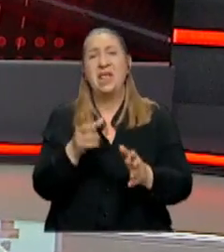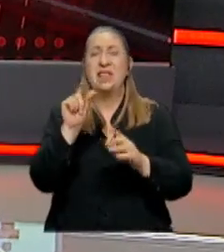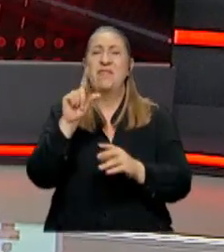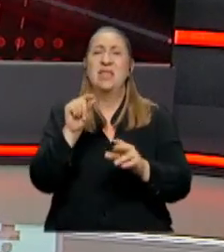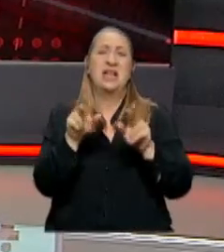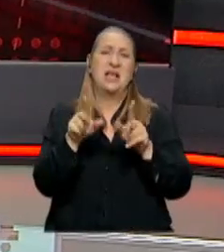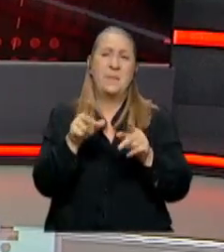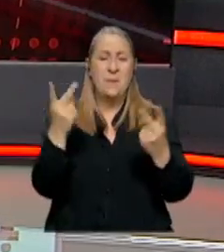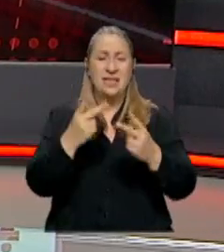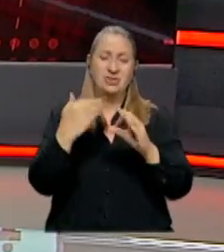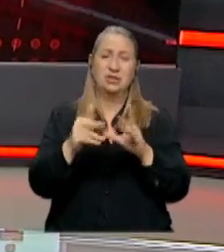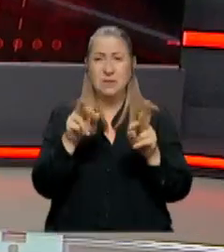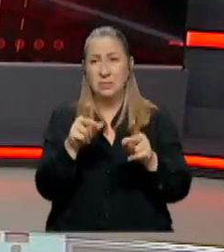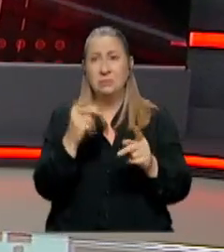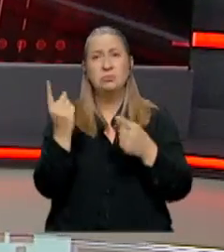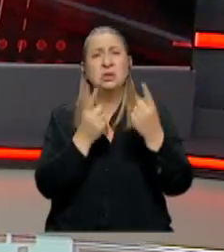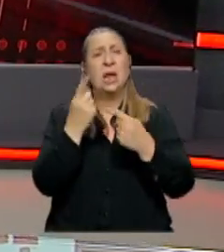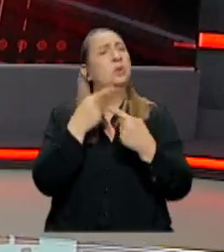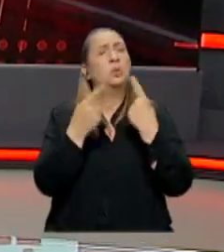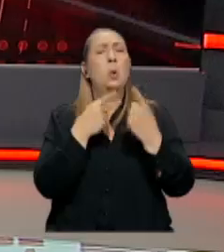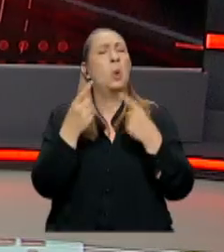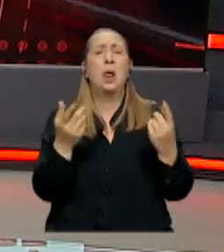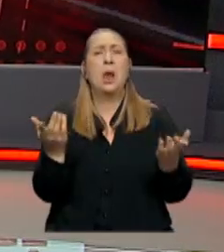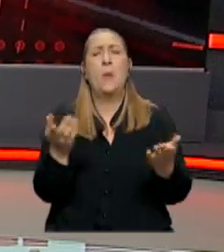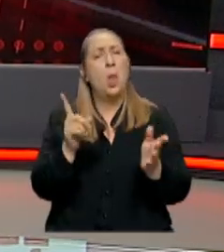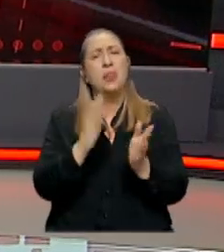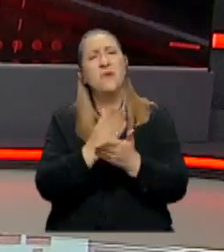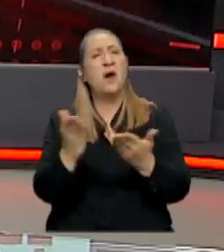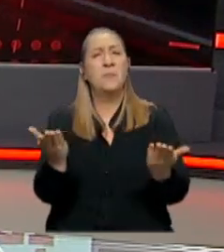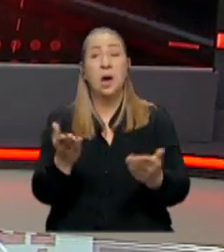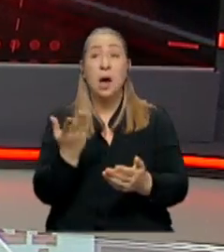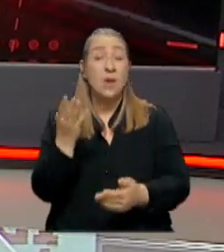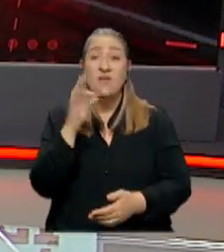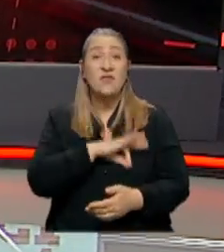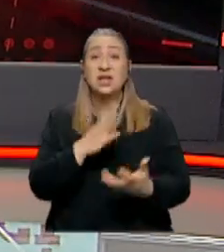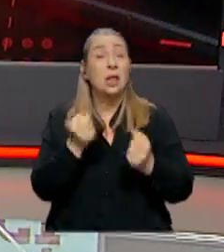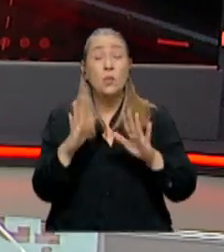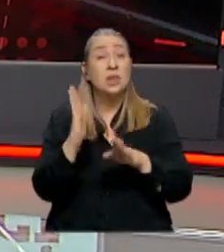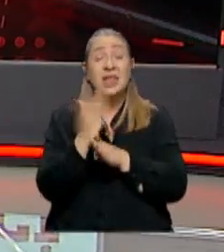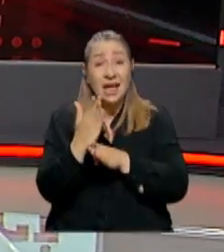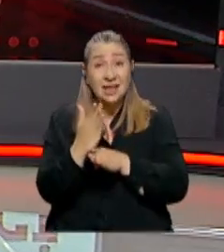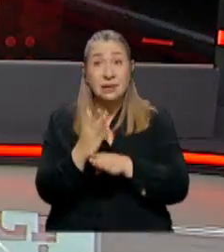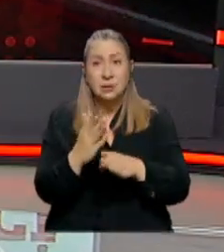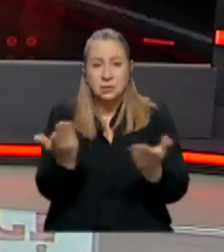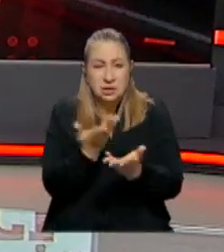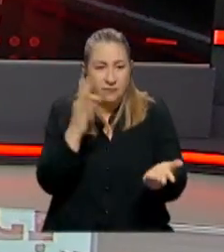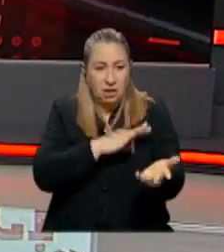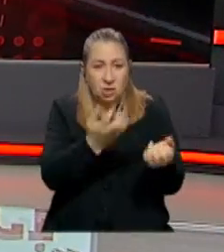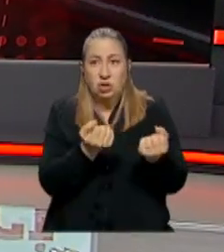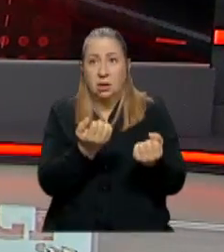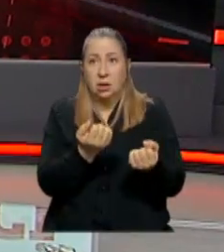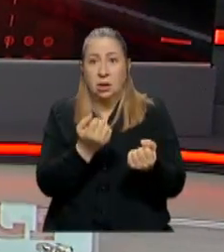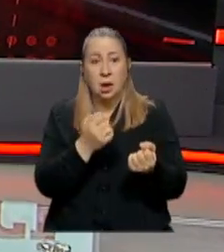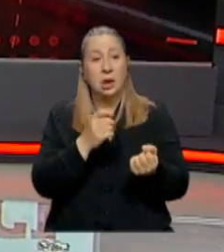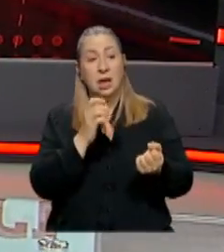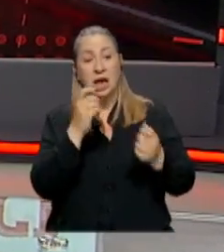Twitter mesajı gibi bir şeyler söylüyorlar. Öyle yürüyor. Ama faydalanamıyor. Niye? Nasıl faydalanacak?